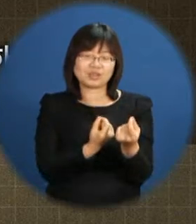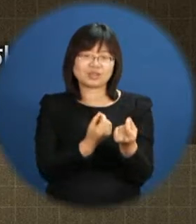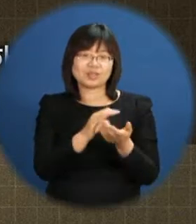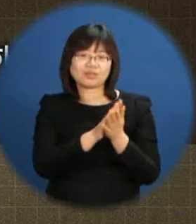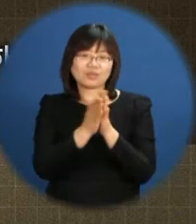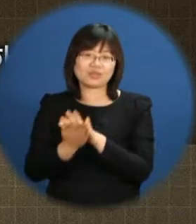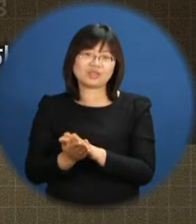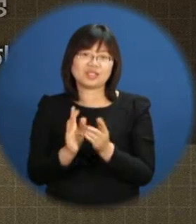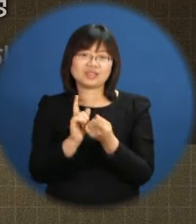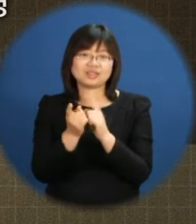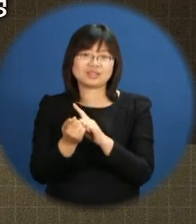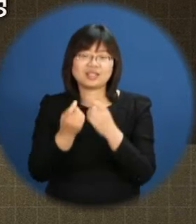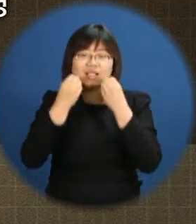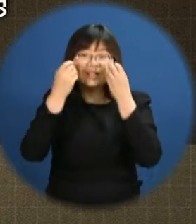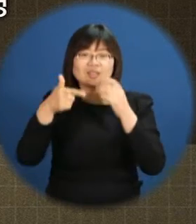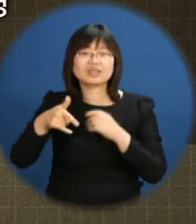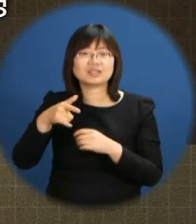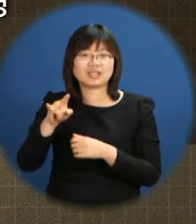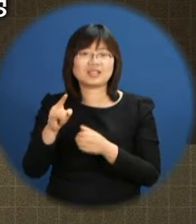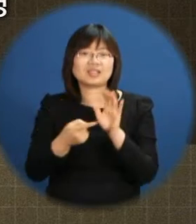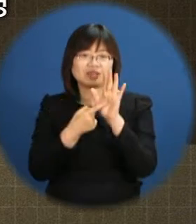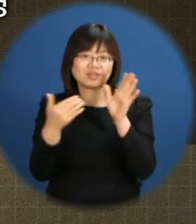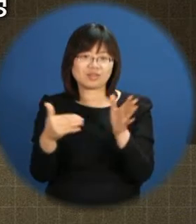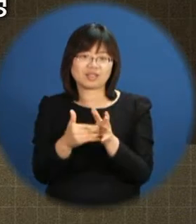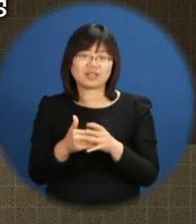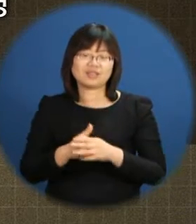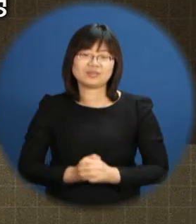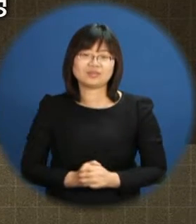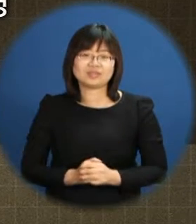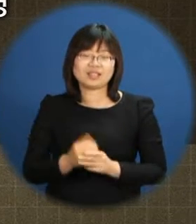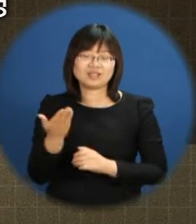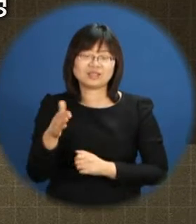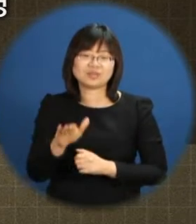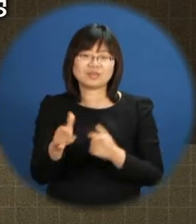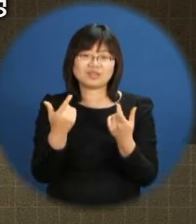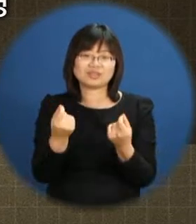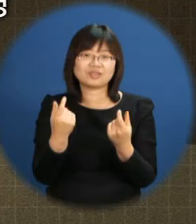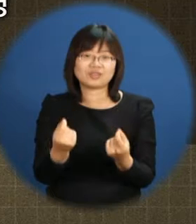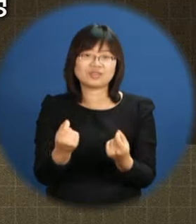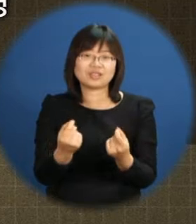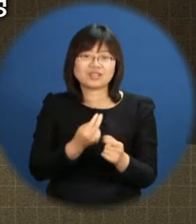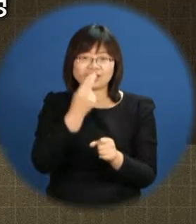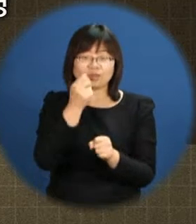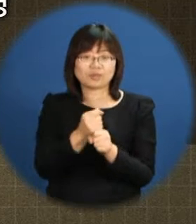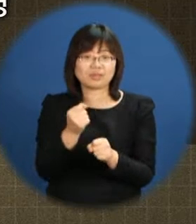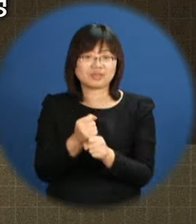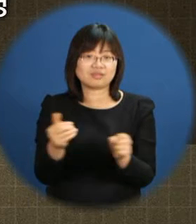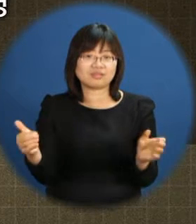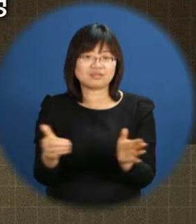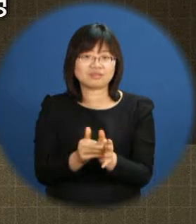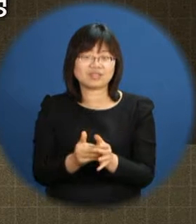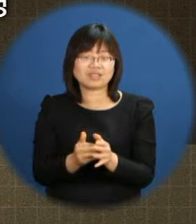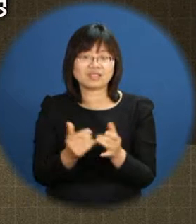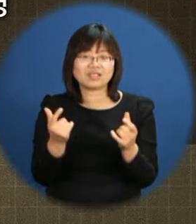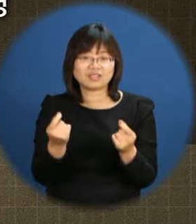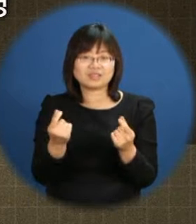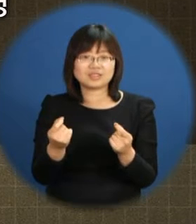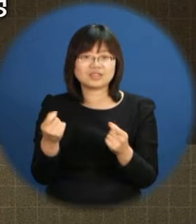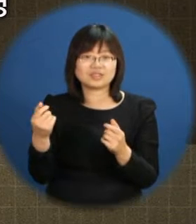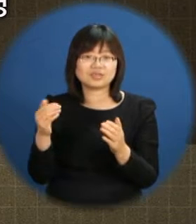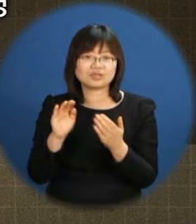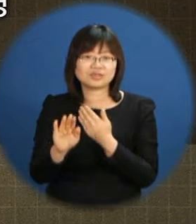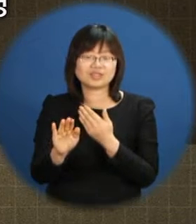변하는 대신 새로운 기체가 나와 버린 거죠 거기서 그러나 그렇게 해서 산소로 만들었습니다 그러고서 이제